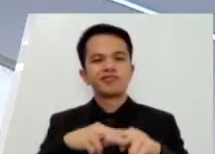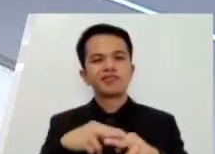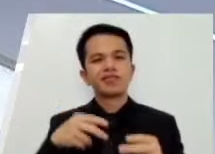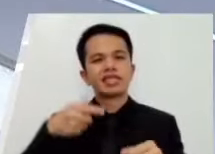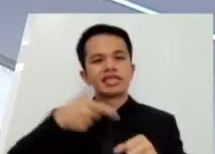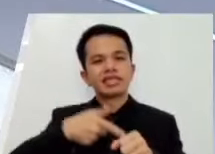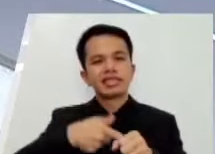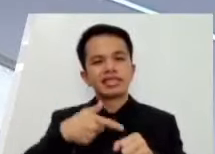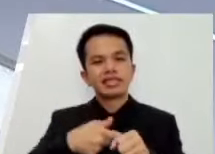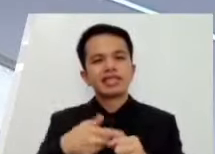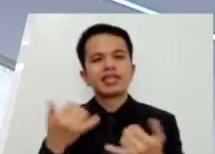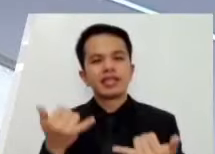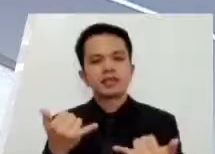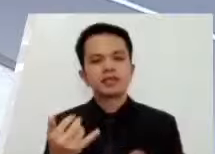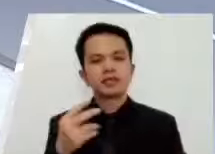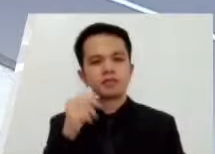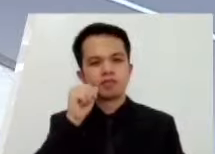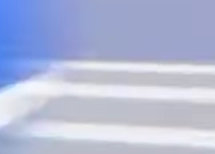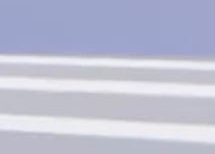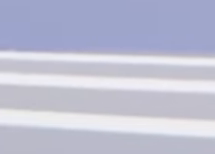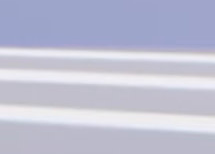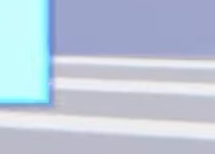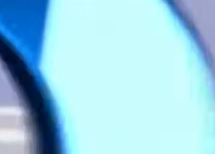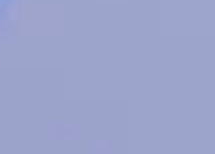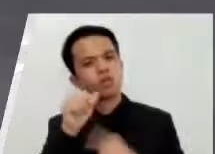bukas. Saksi, si Marisol Abdraman.